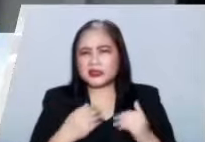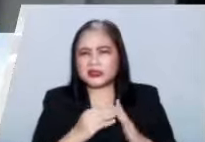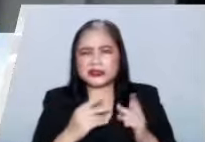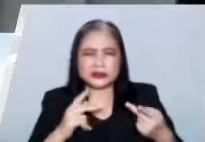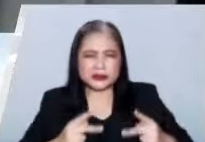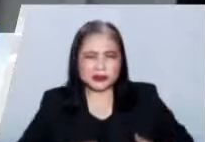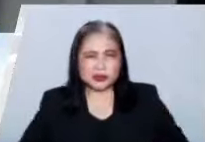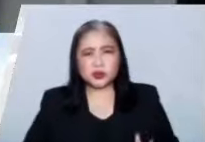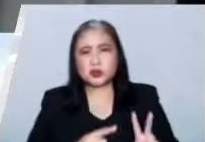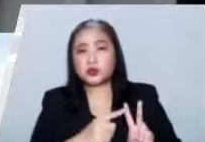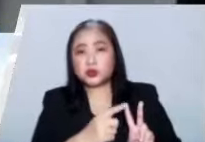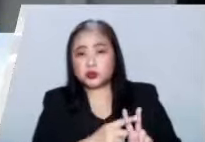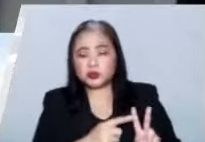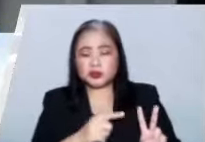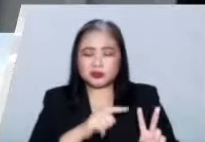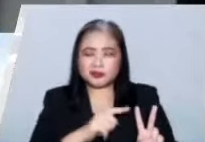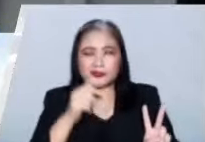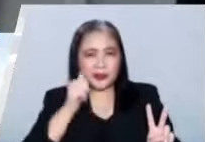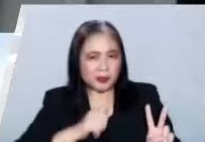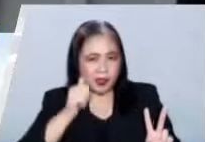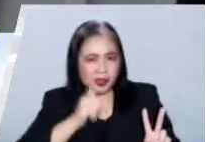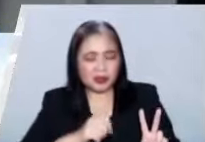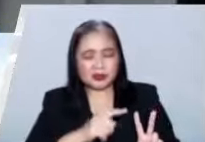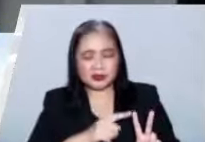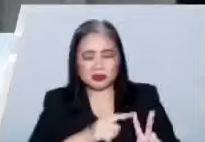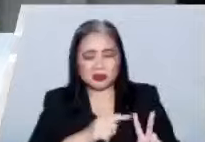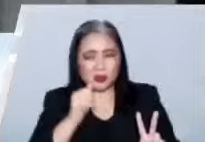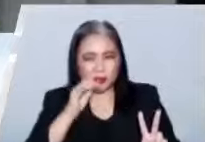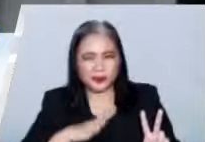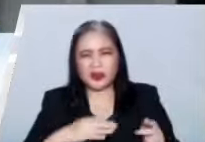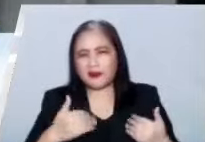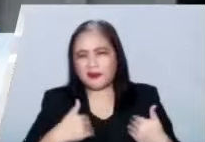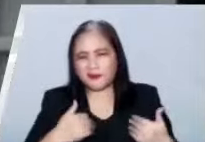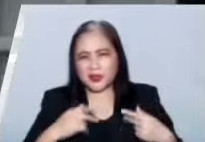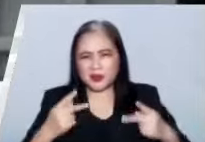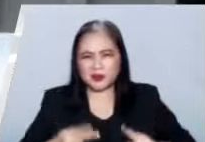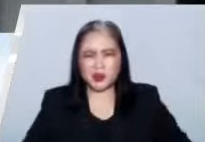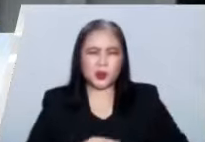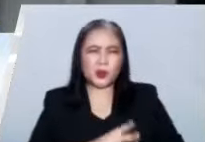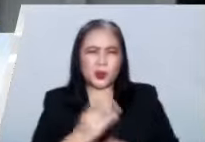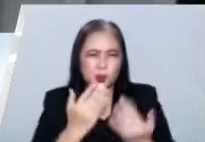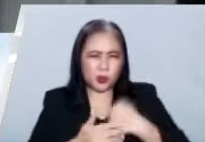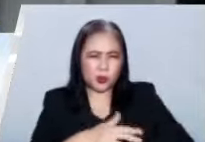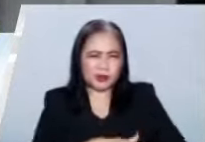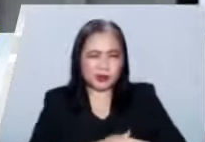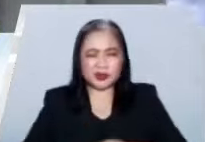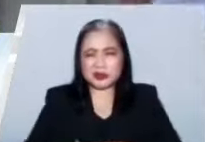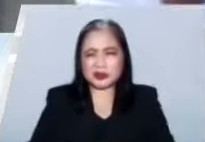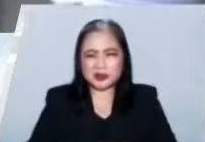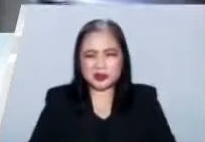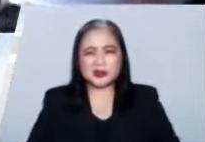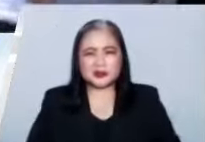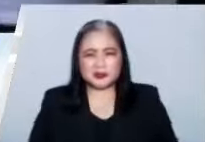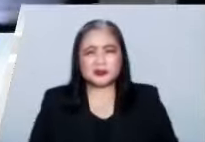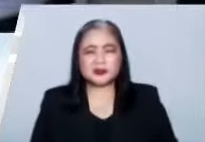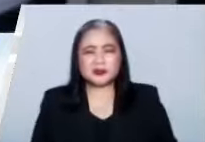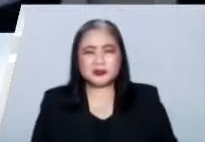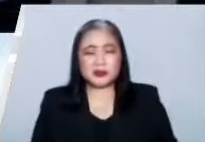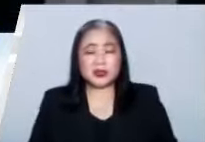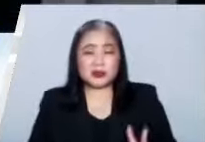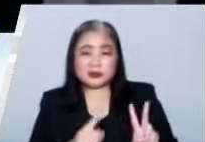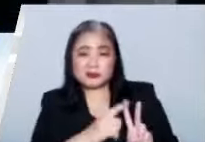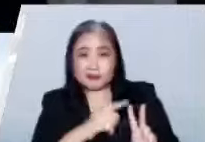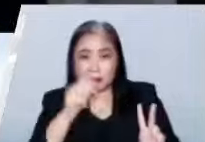isanga naag ng first degre sa parehos na braso at isang lalaki na